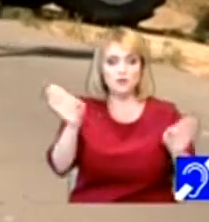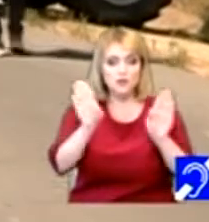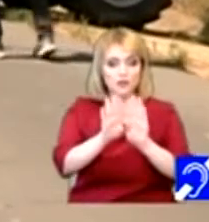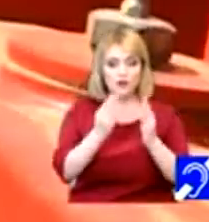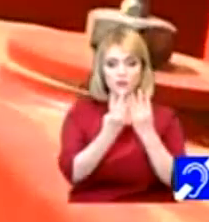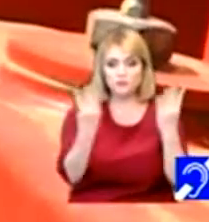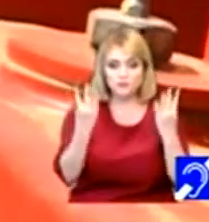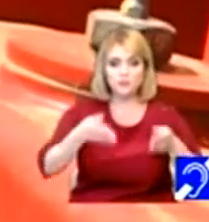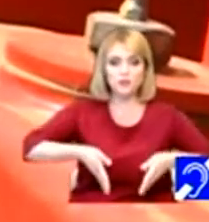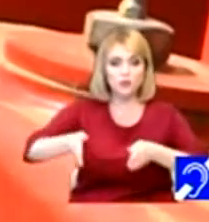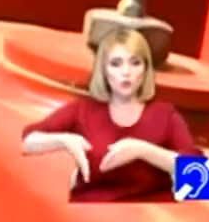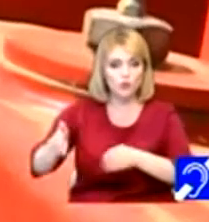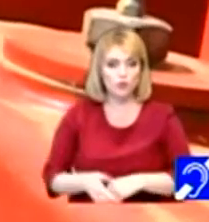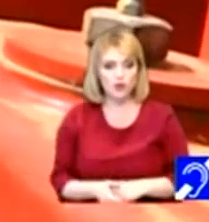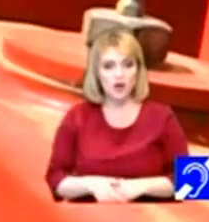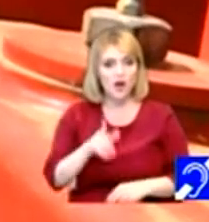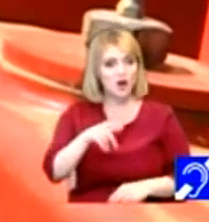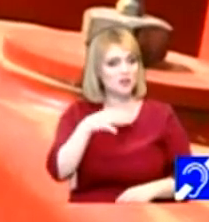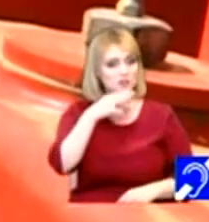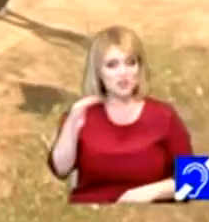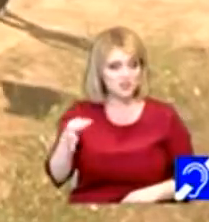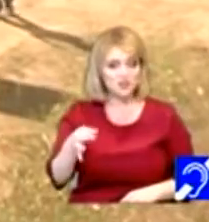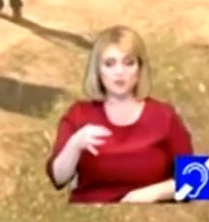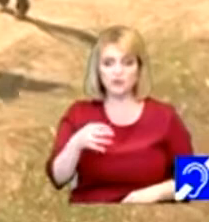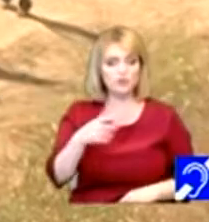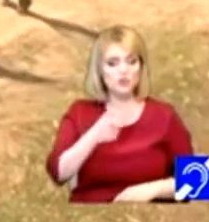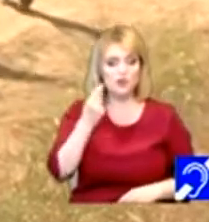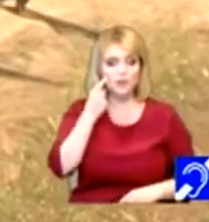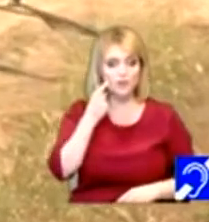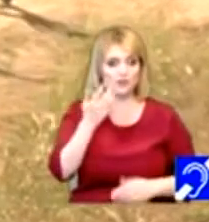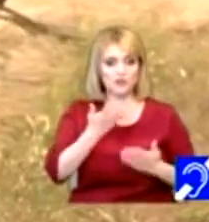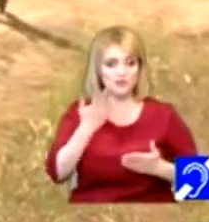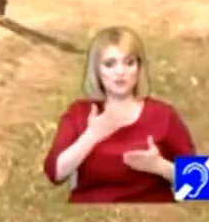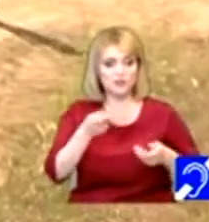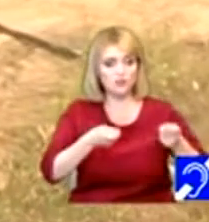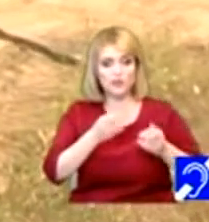utilajele. Disperați, oamenii spuneau că vor intra în faliment dacă guvernul nu îi ajută.